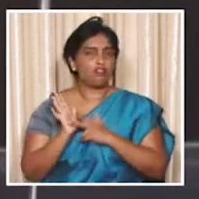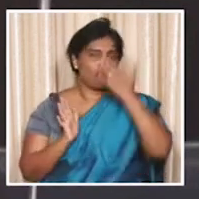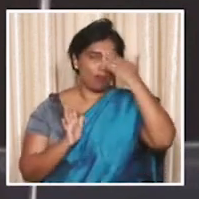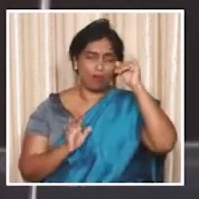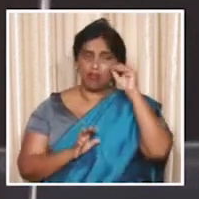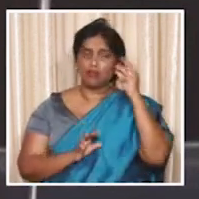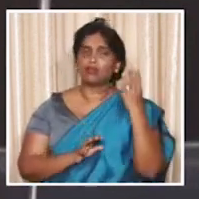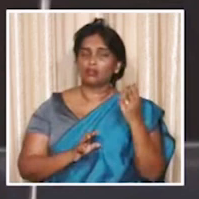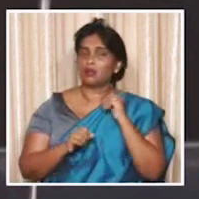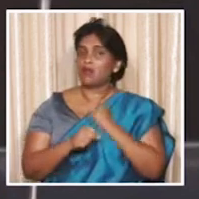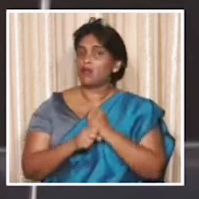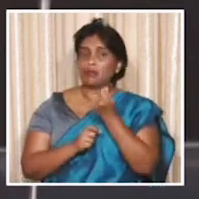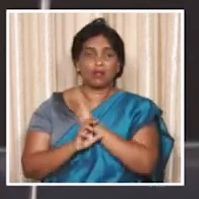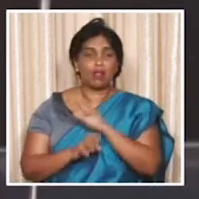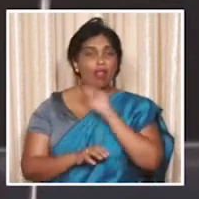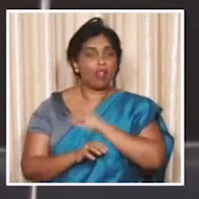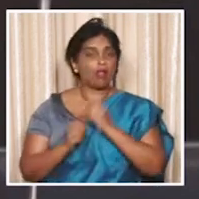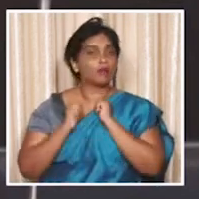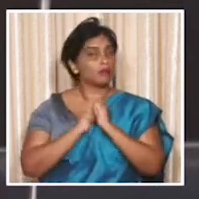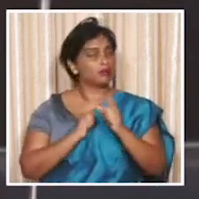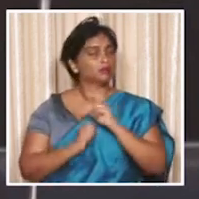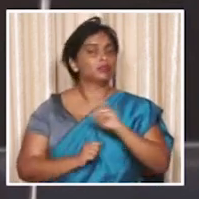තුනම ආණ්ඩු සල්ලි නැතුව ලාභෙන් දෝපු